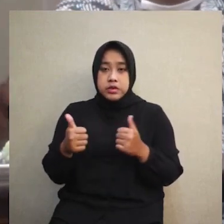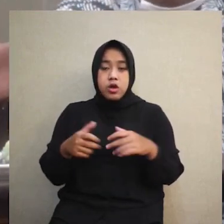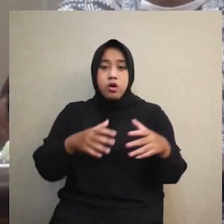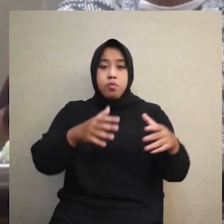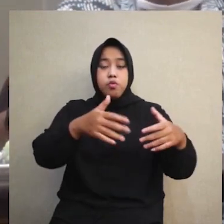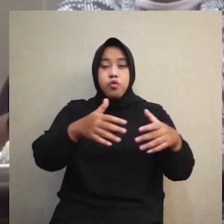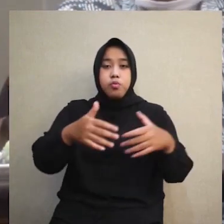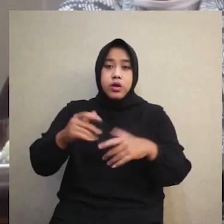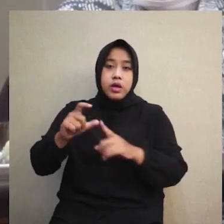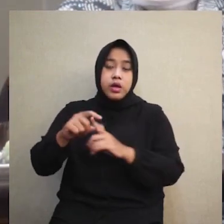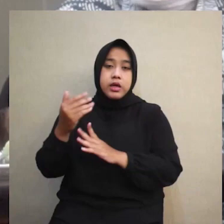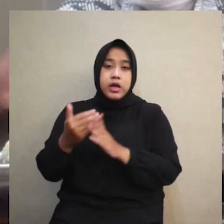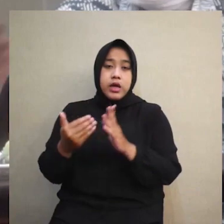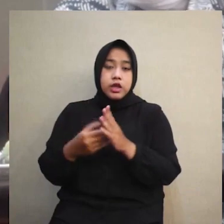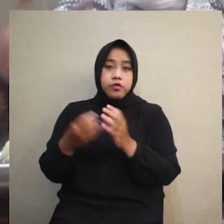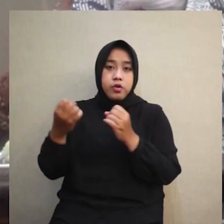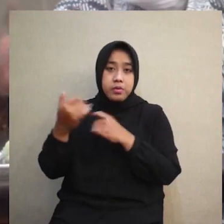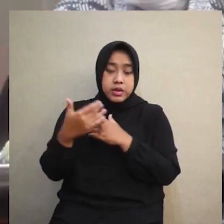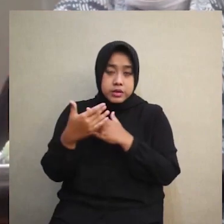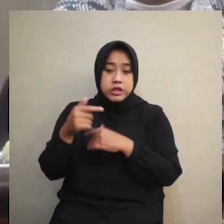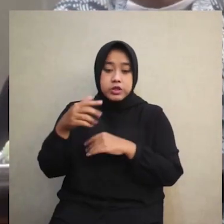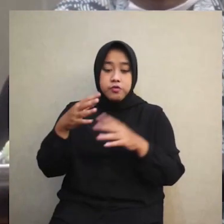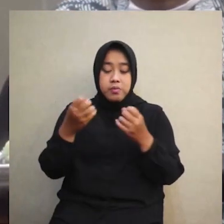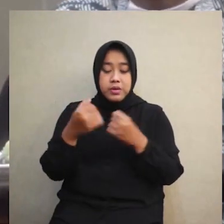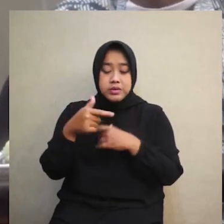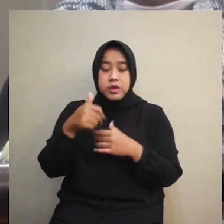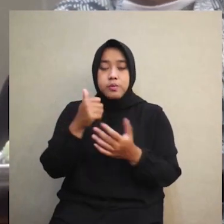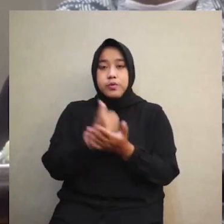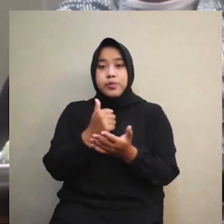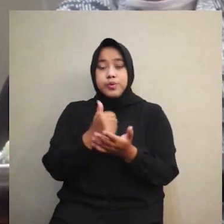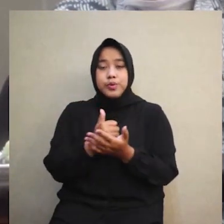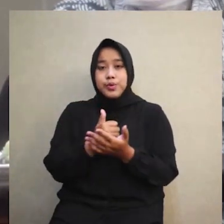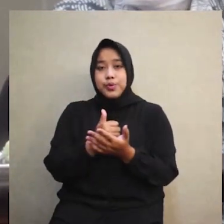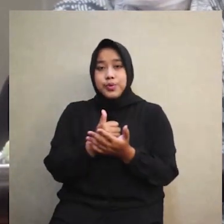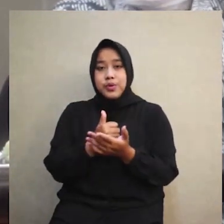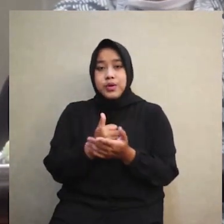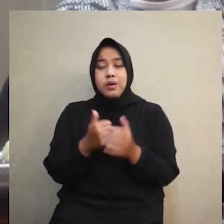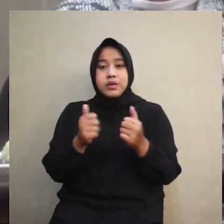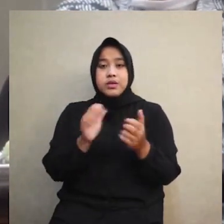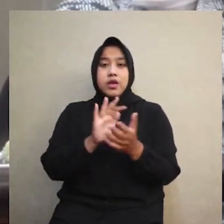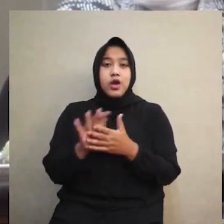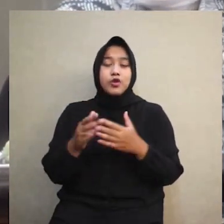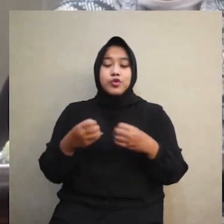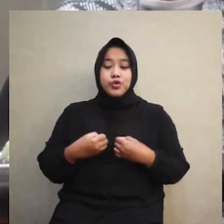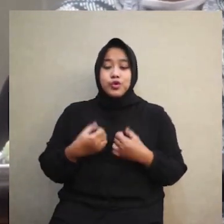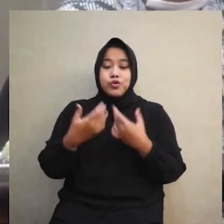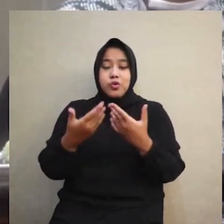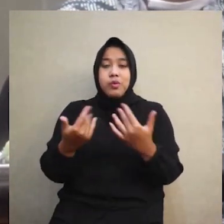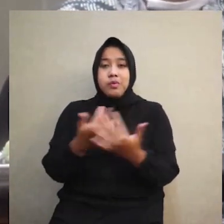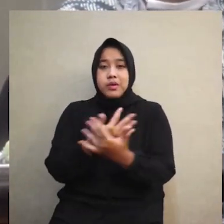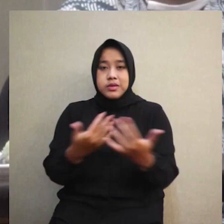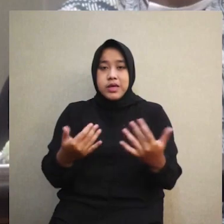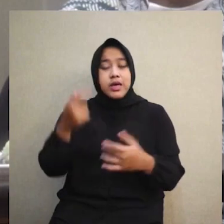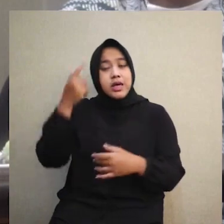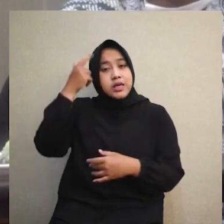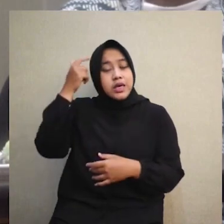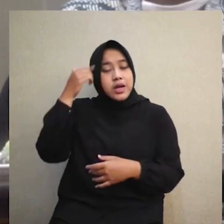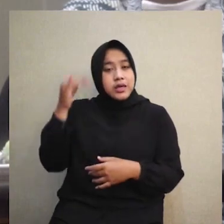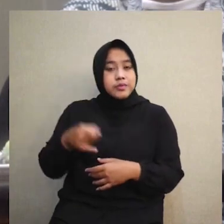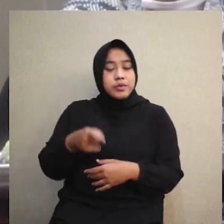data dan informasi maka informasinya juga akan semakin bisa terungkap kepada publik kira-kira begitu